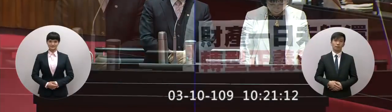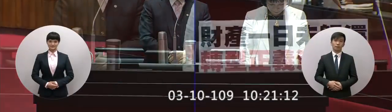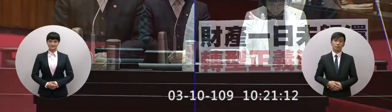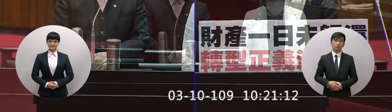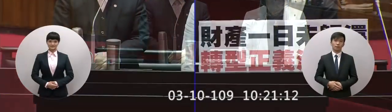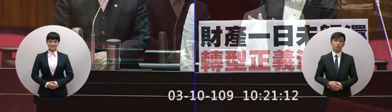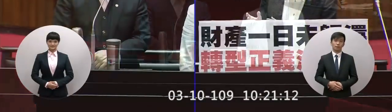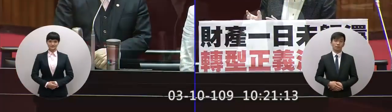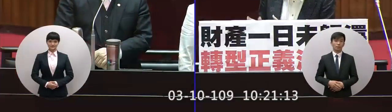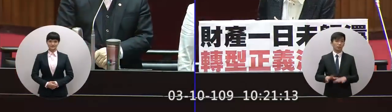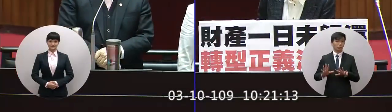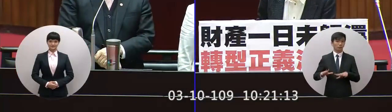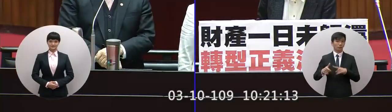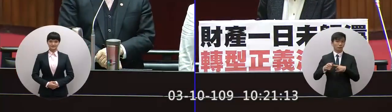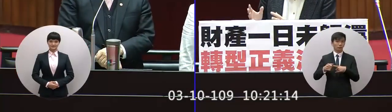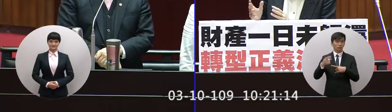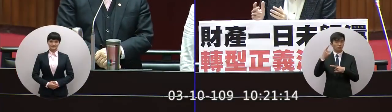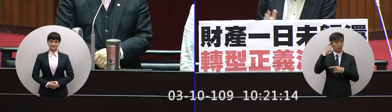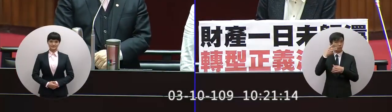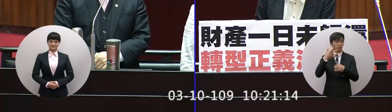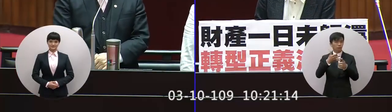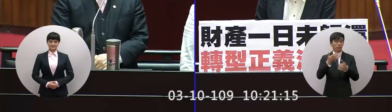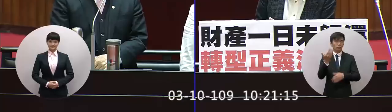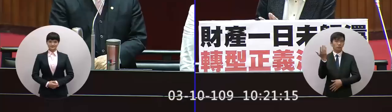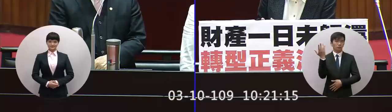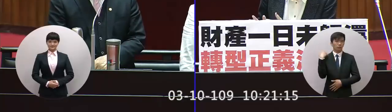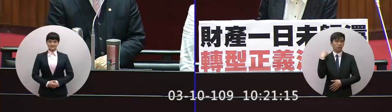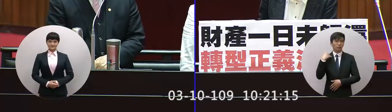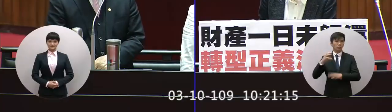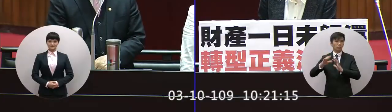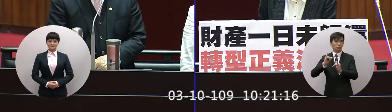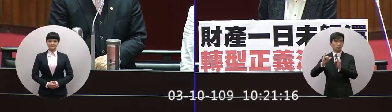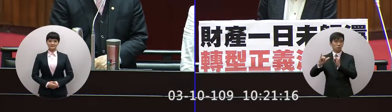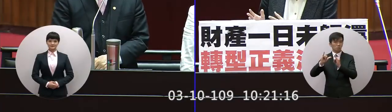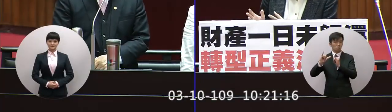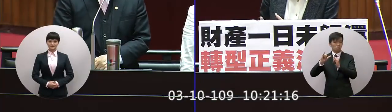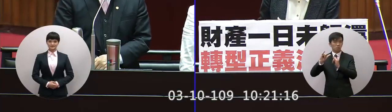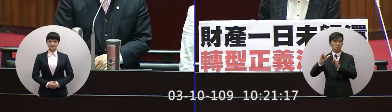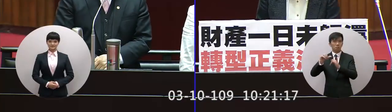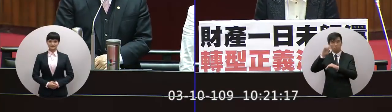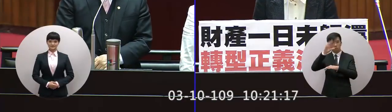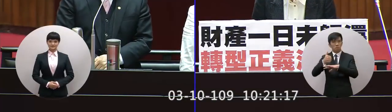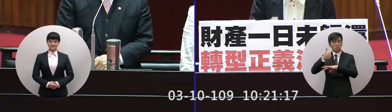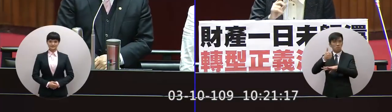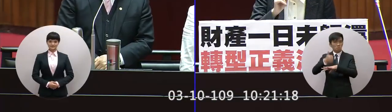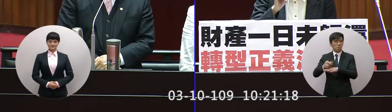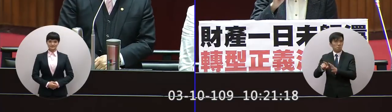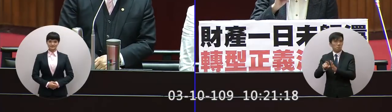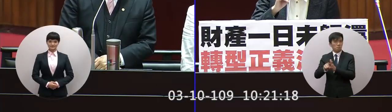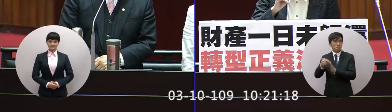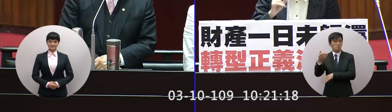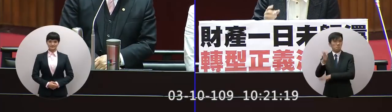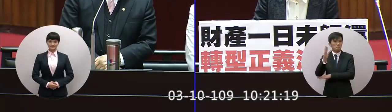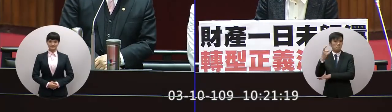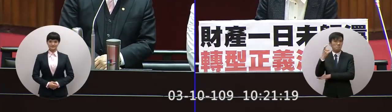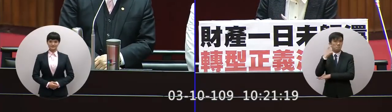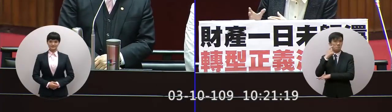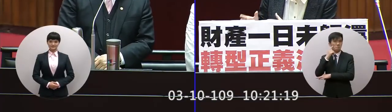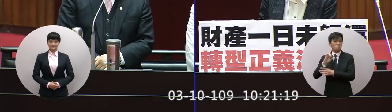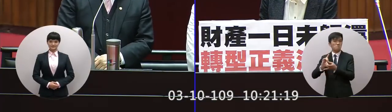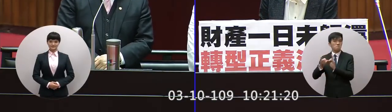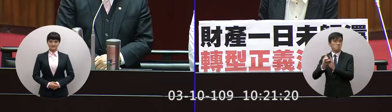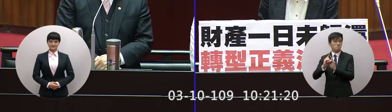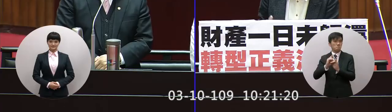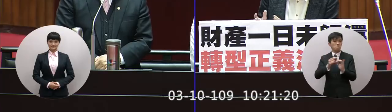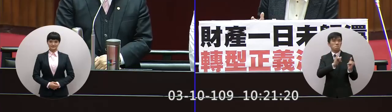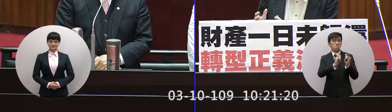就是说，院长，您知道过去在国民党威权时代的时候，政府经常假借各种的名目向人民